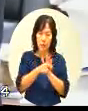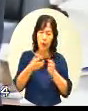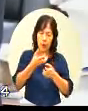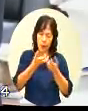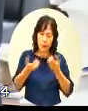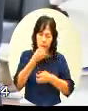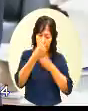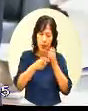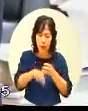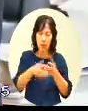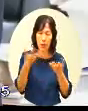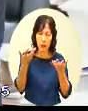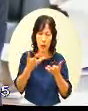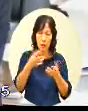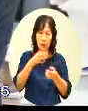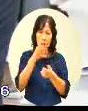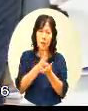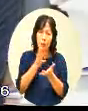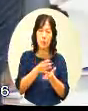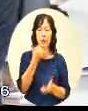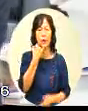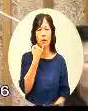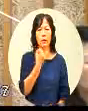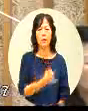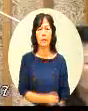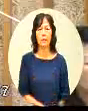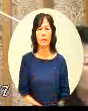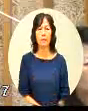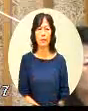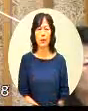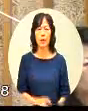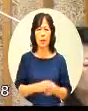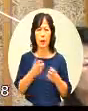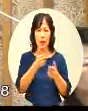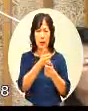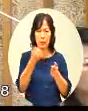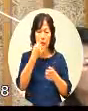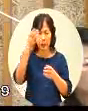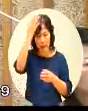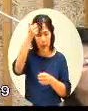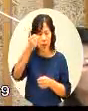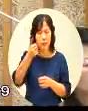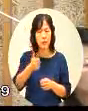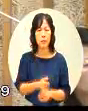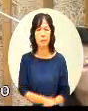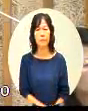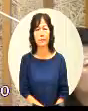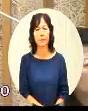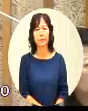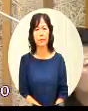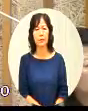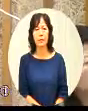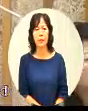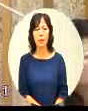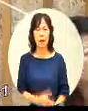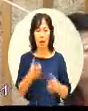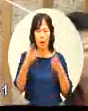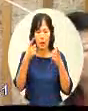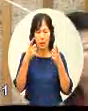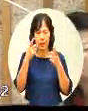程。好，处长。 哎，谢谢主席，谢谢曾议员。那其实我们了解，我们特别是远景